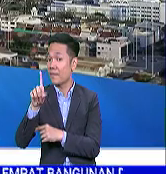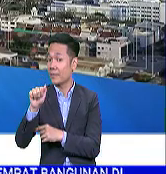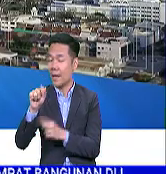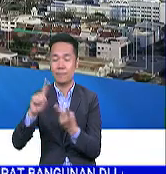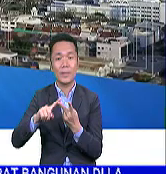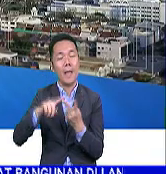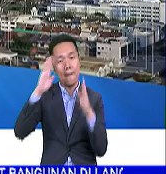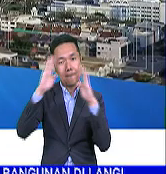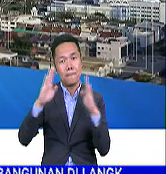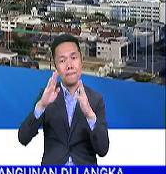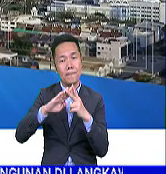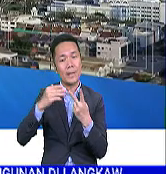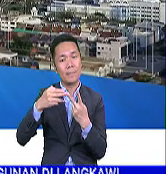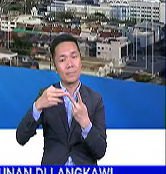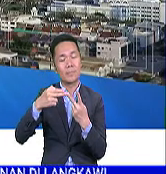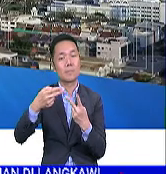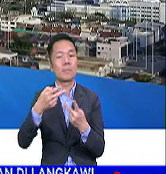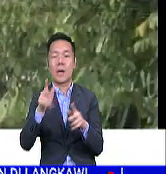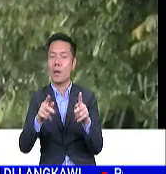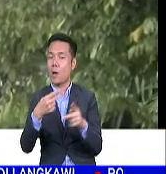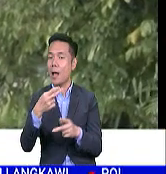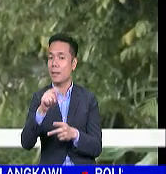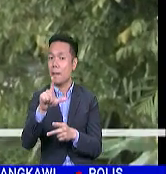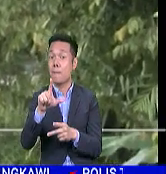Pengguna Pahang Datuk Nazringah.